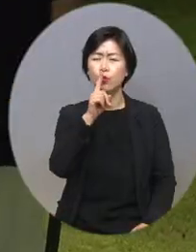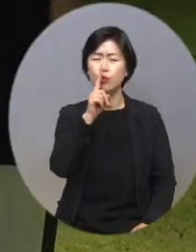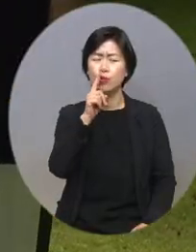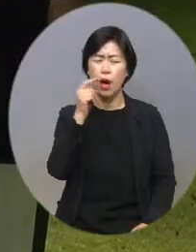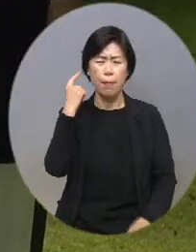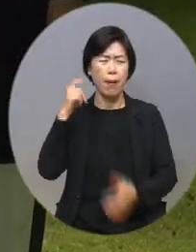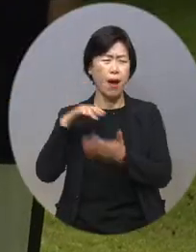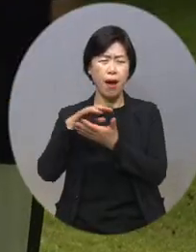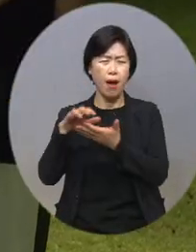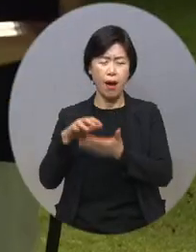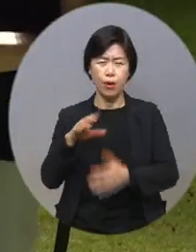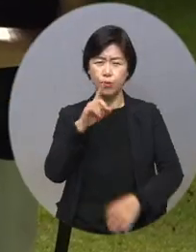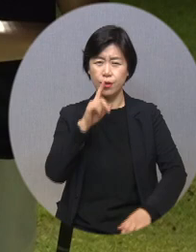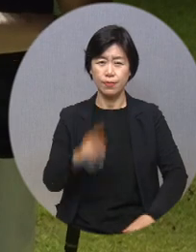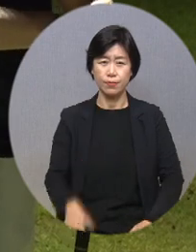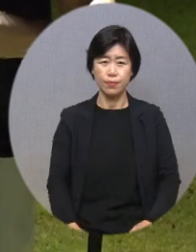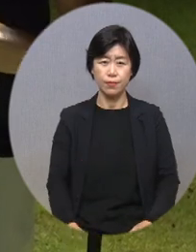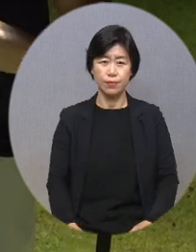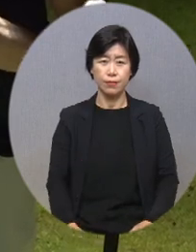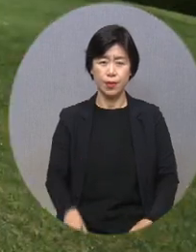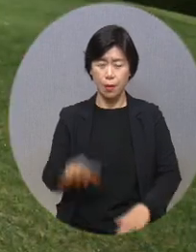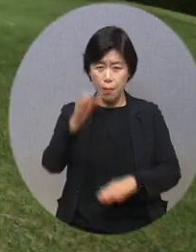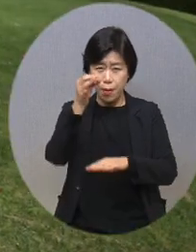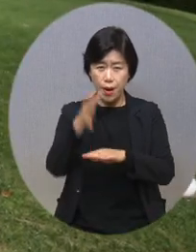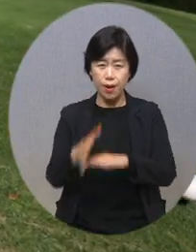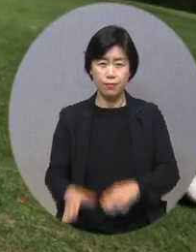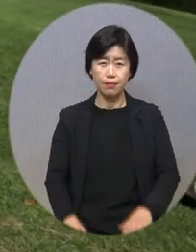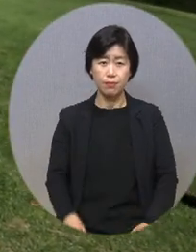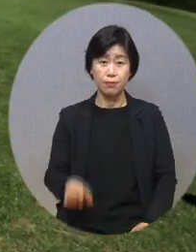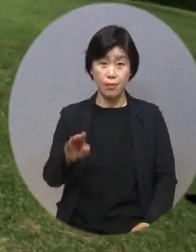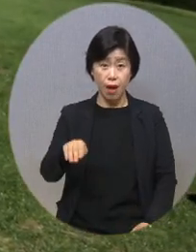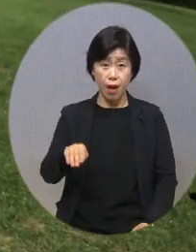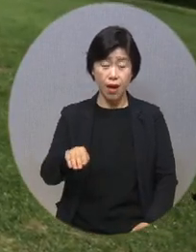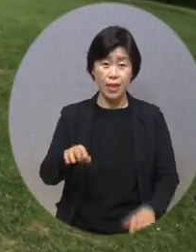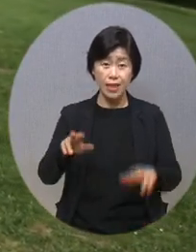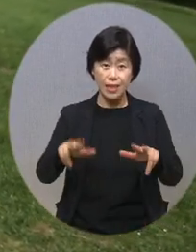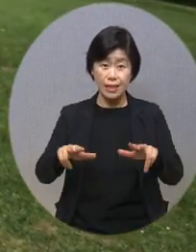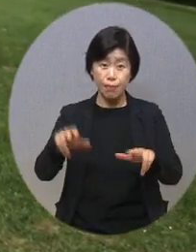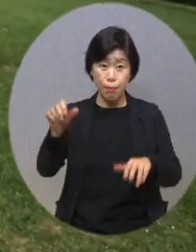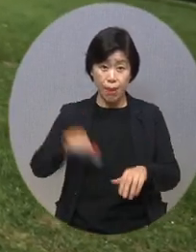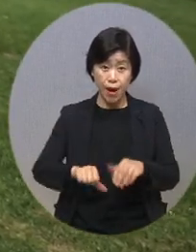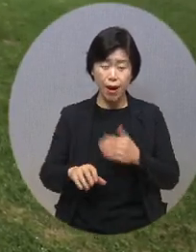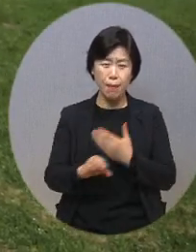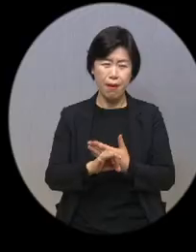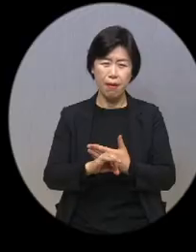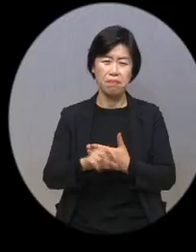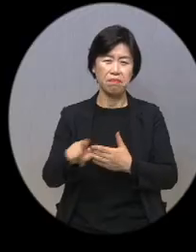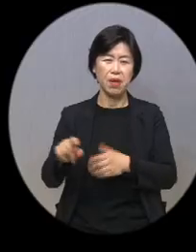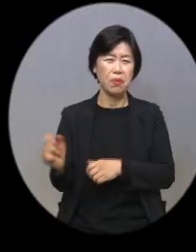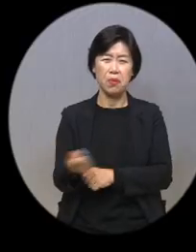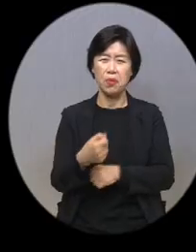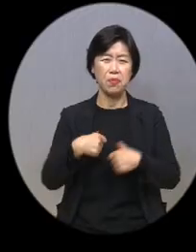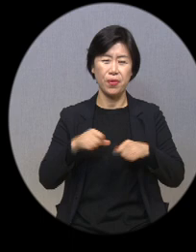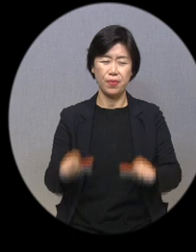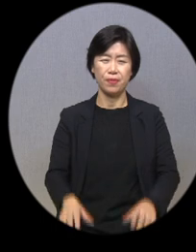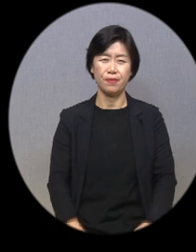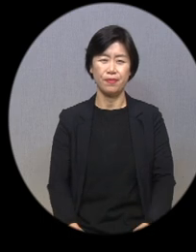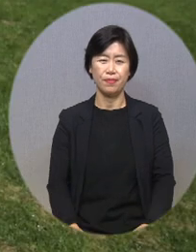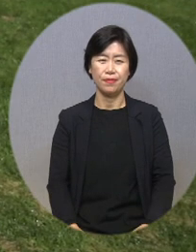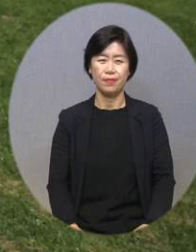아 죄송합니다. 나 2월쯤에 오빠 낚시 방송 따라가려고. 그래 이제 낚시 해야지. 골프 그 낚시.